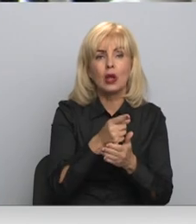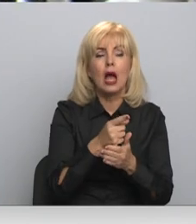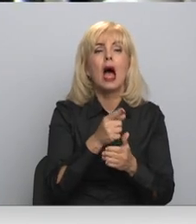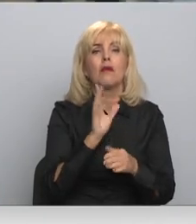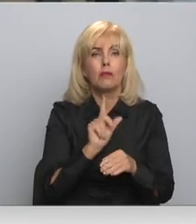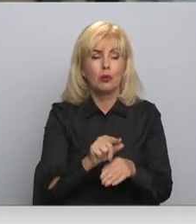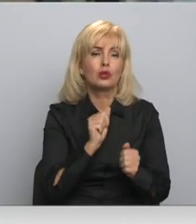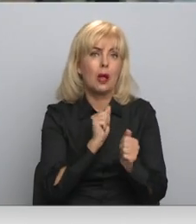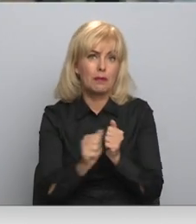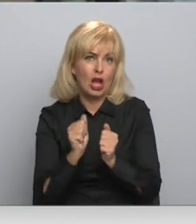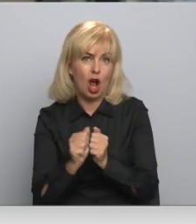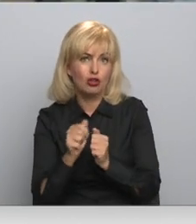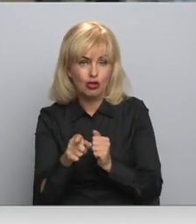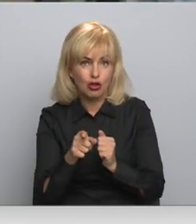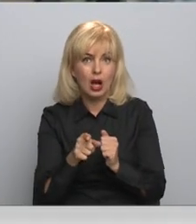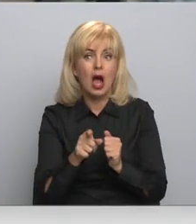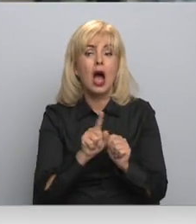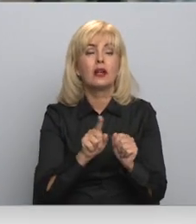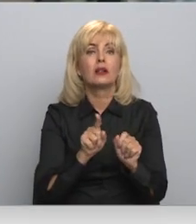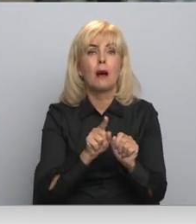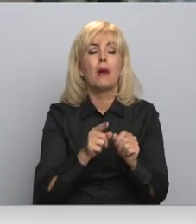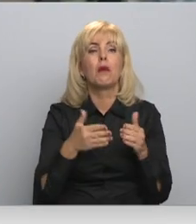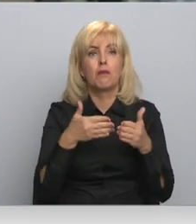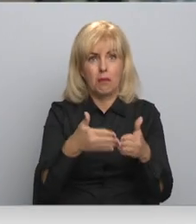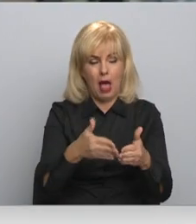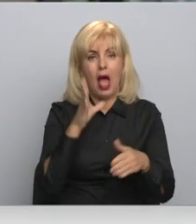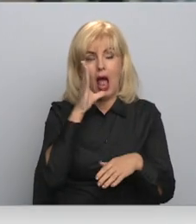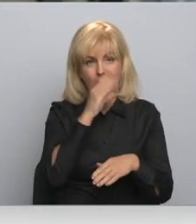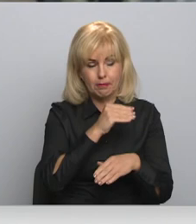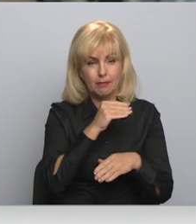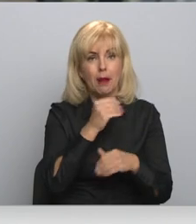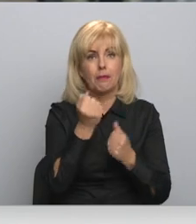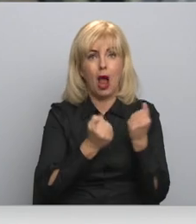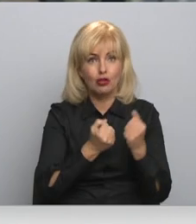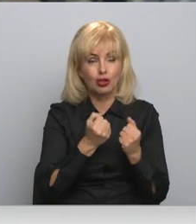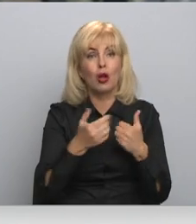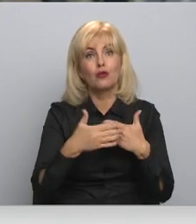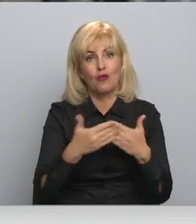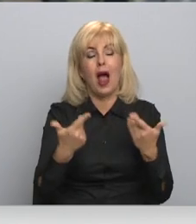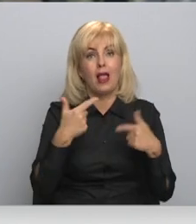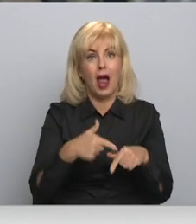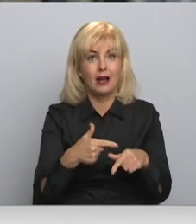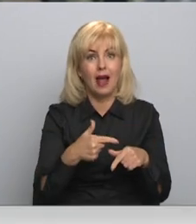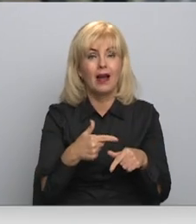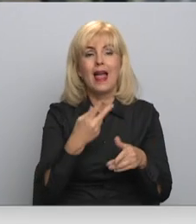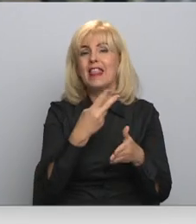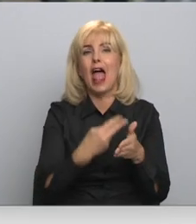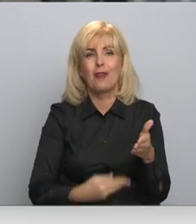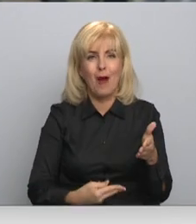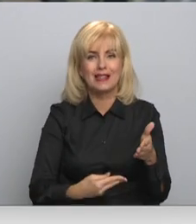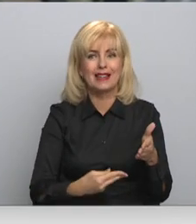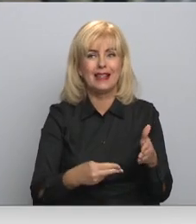bieži. Bruņu transportieris arī peld, kuru mēs tad tuvākajā laikā mēģināsim nenoslīcināt.